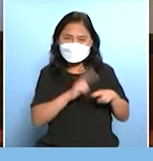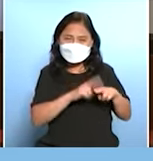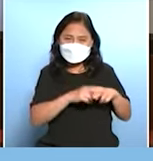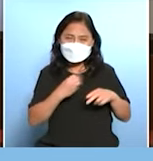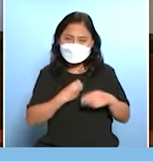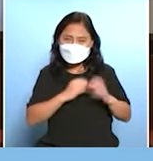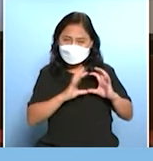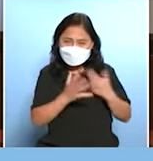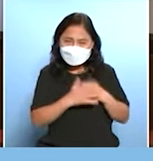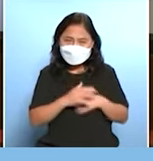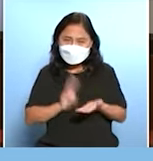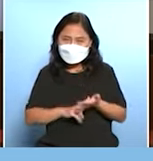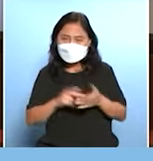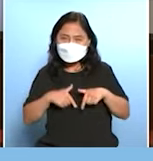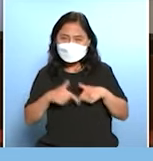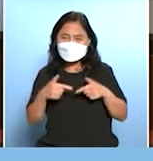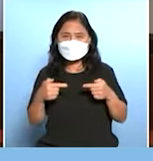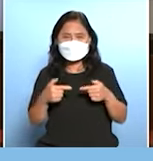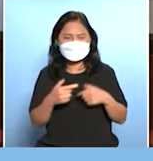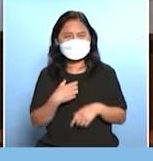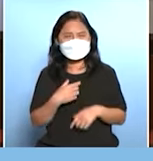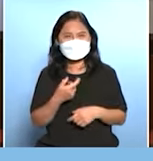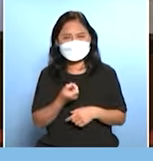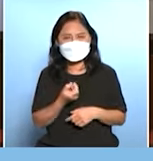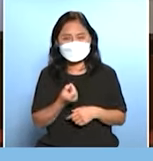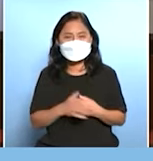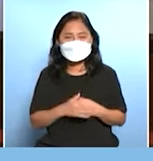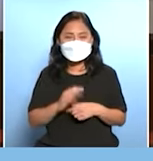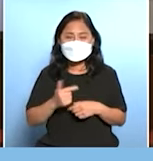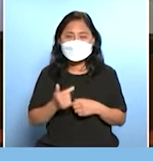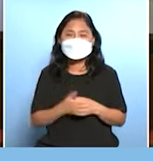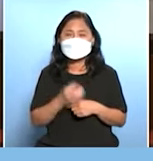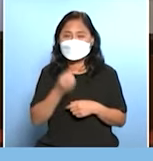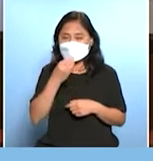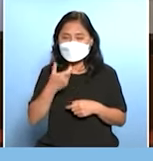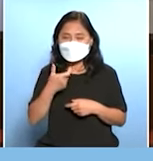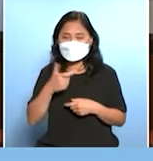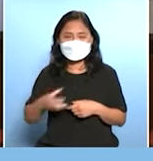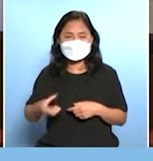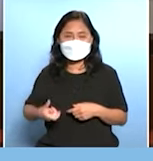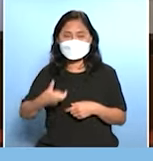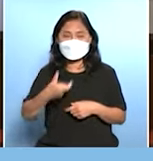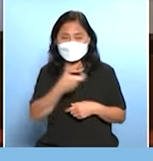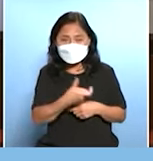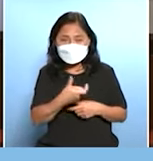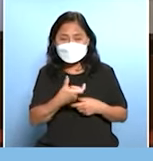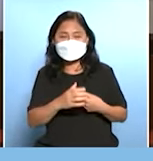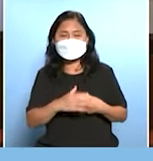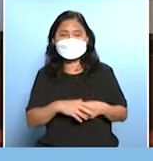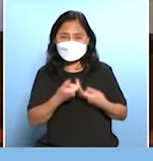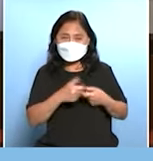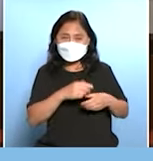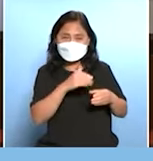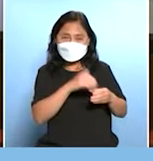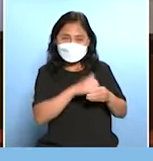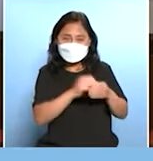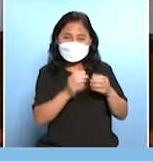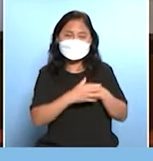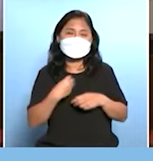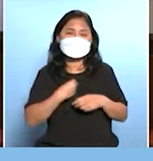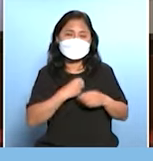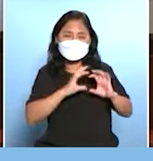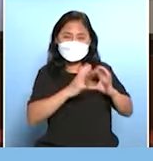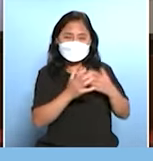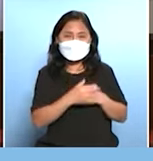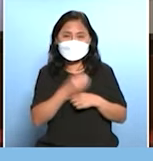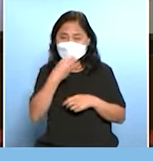但隨著近年不少港資的醫療機構落戶在內地，將港式的醫療服務的管理模式帶到去國